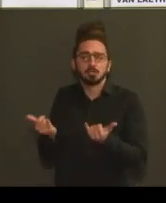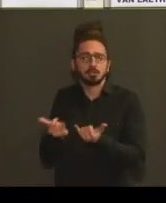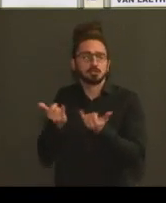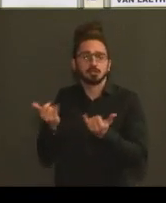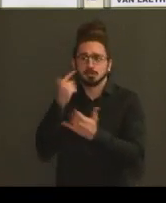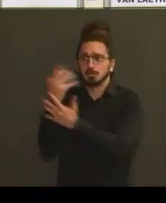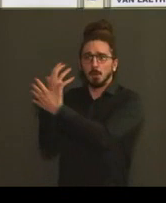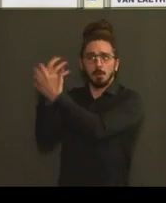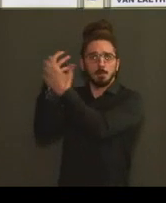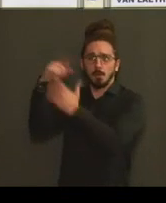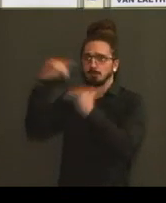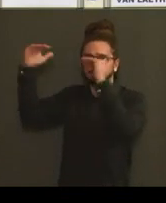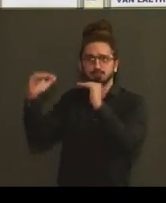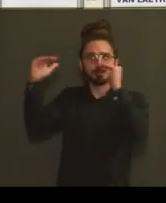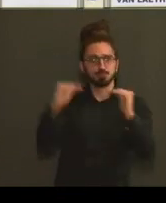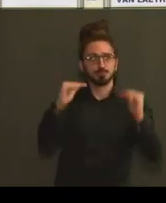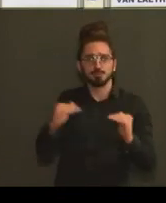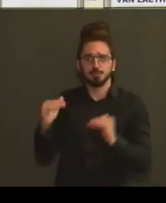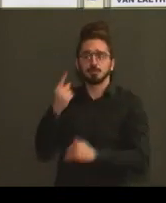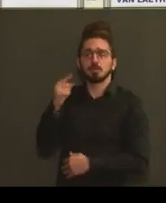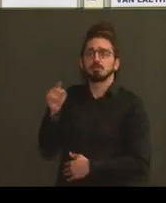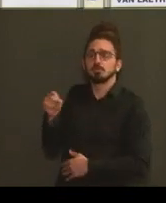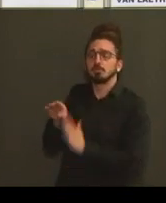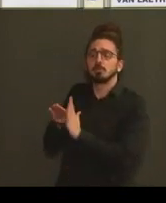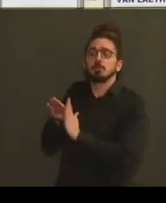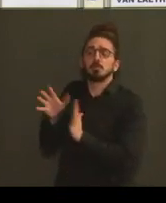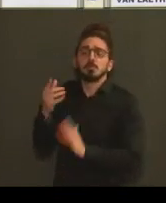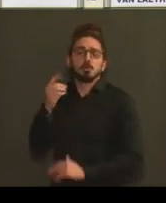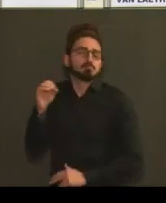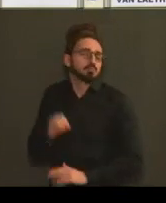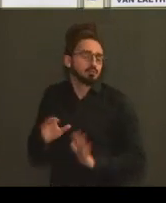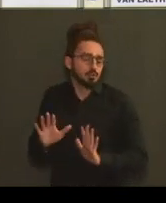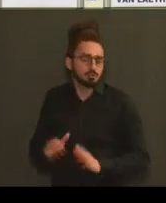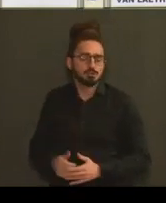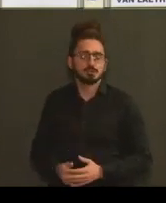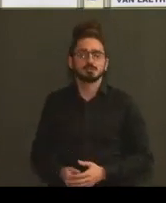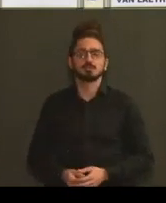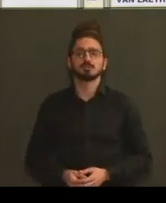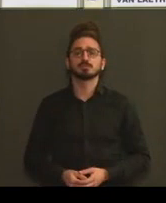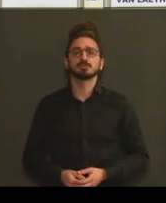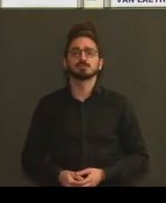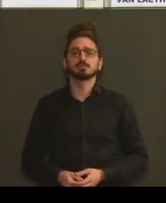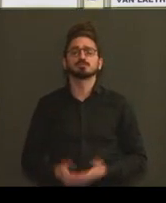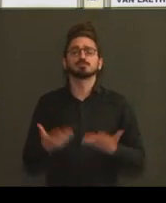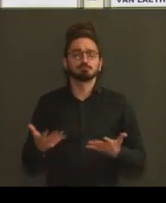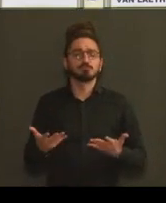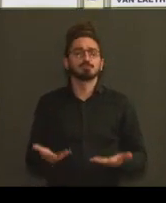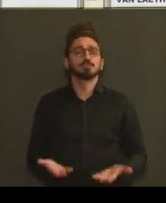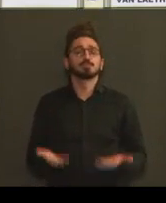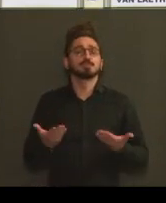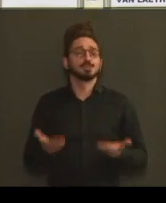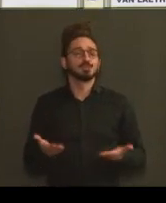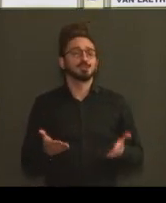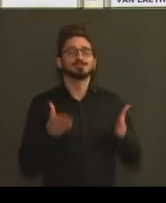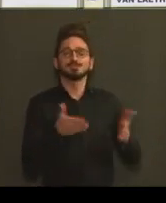est observée dans les autres provinces ou les autres régions. Si on s'intéresse au nombre de nouveaux cas, en